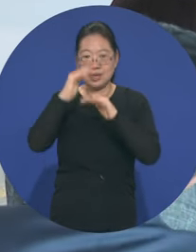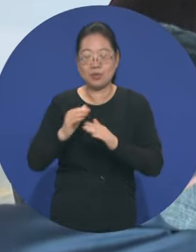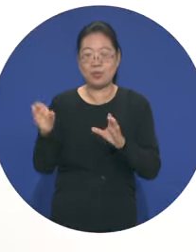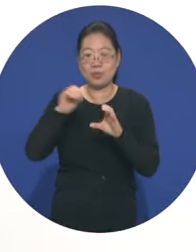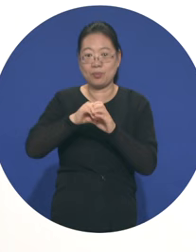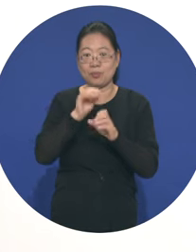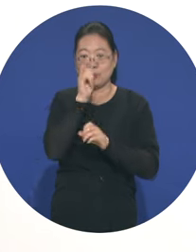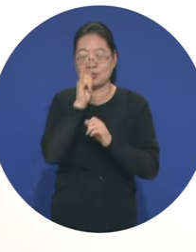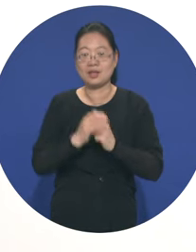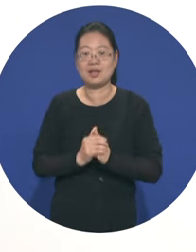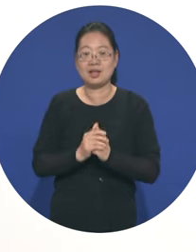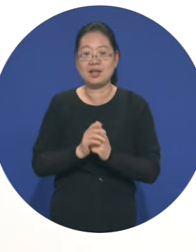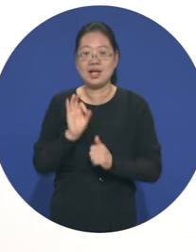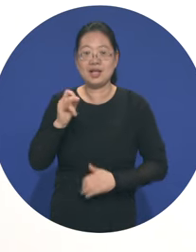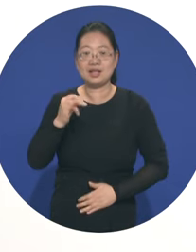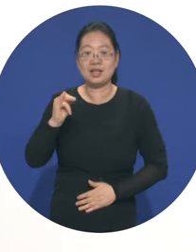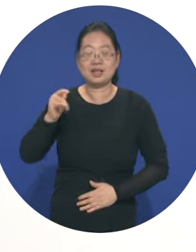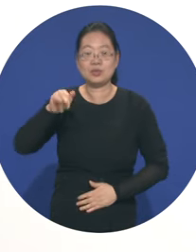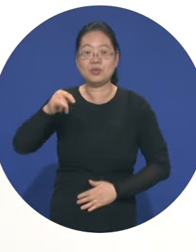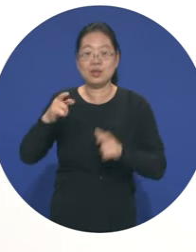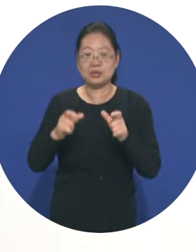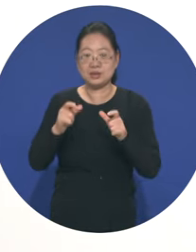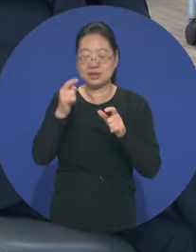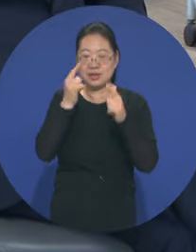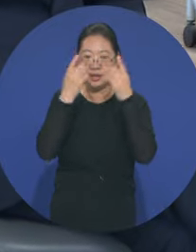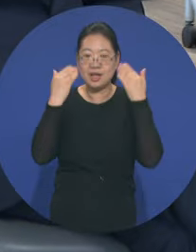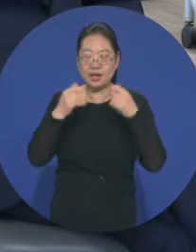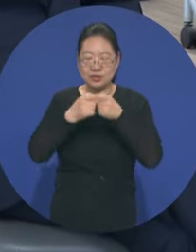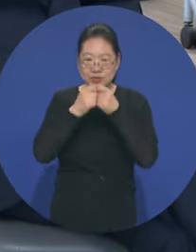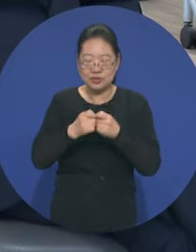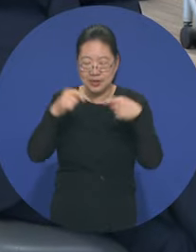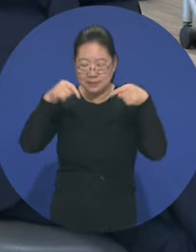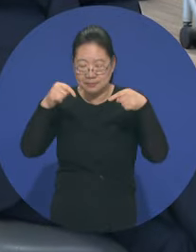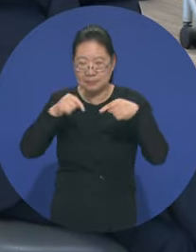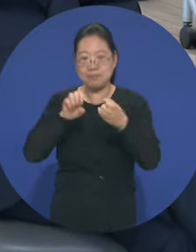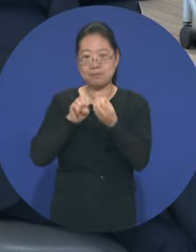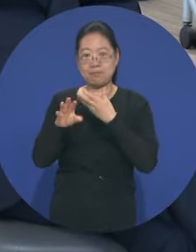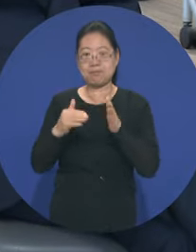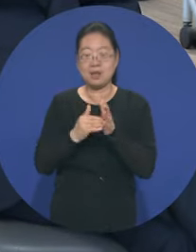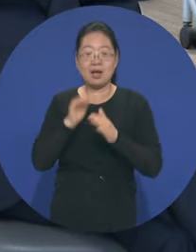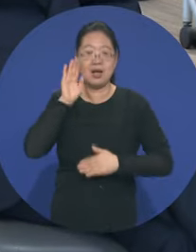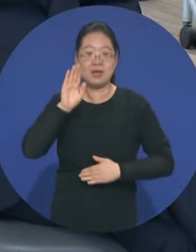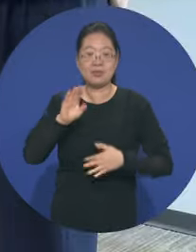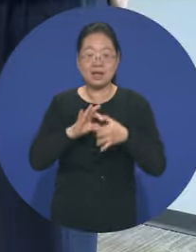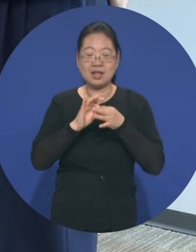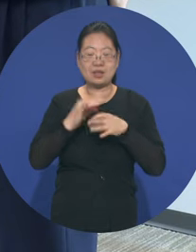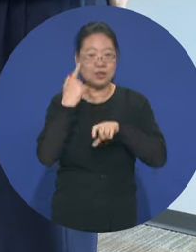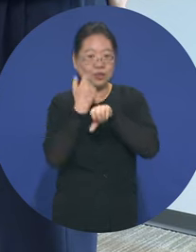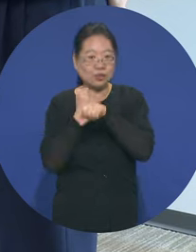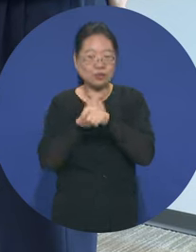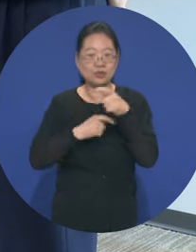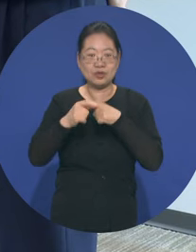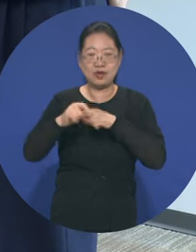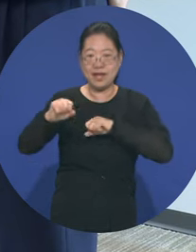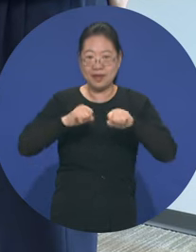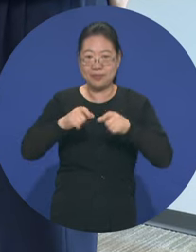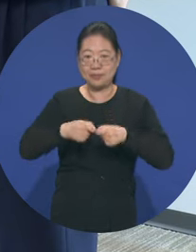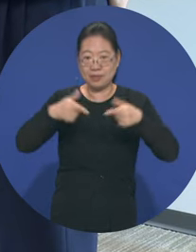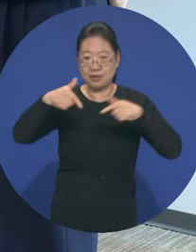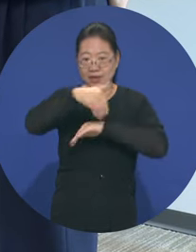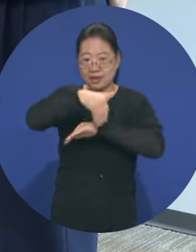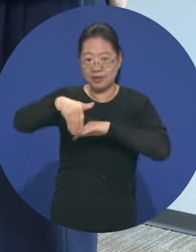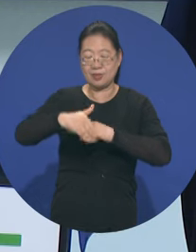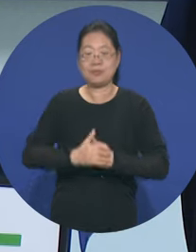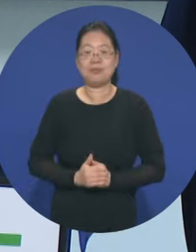내용이 담겼습니다 이에 애리조나 주립대는 구체적 실무 논의를 진행하자고 화답했고 앞으로 관련 연구가 활발히